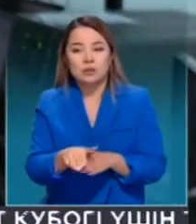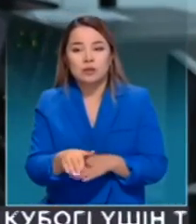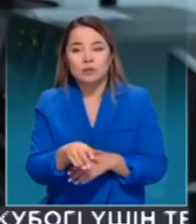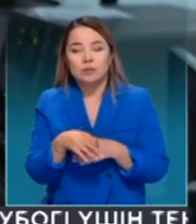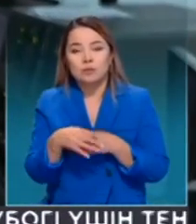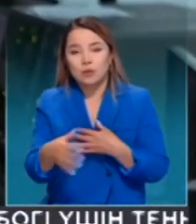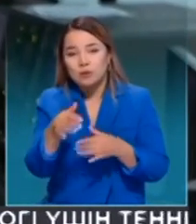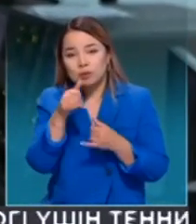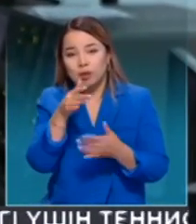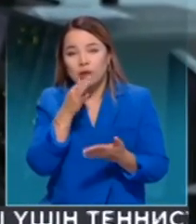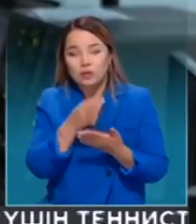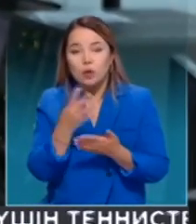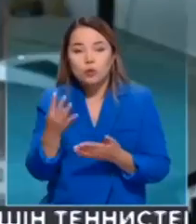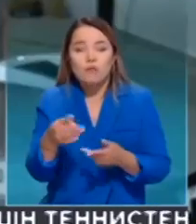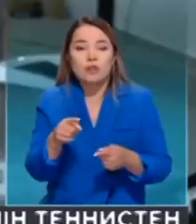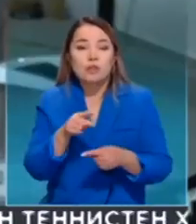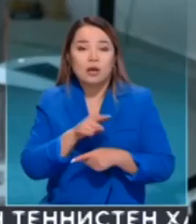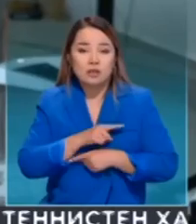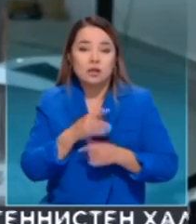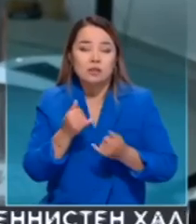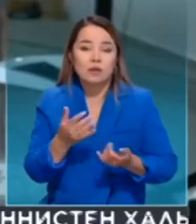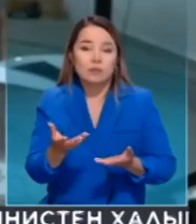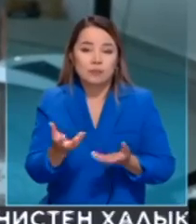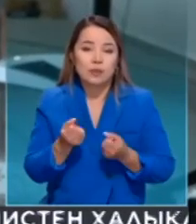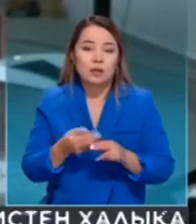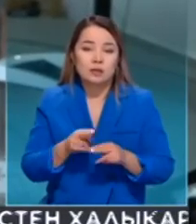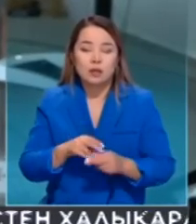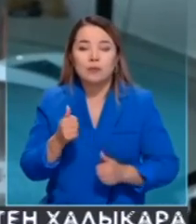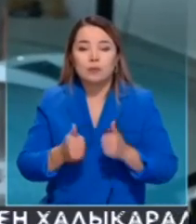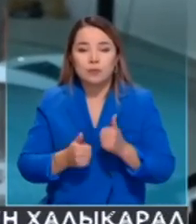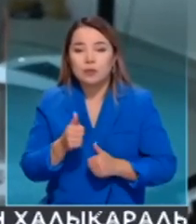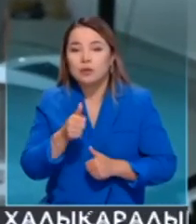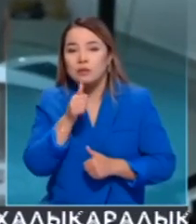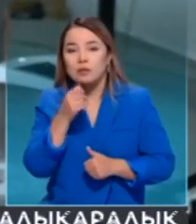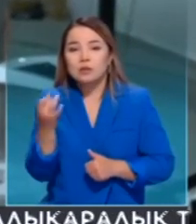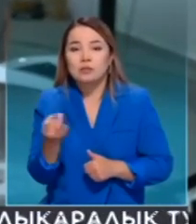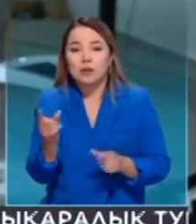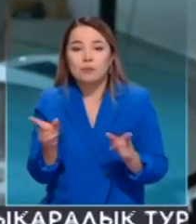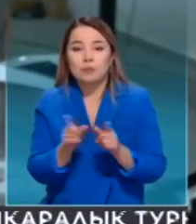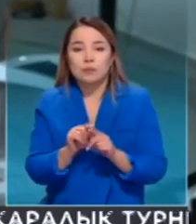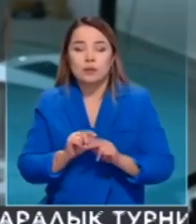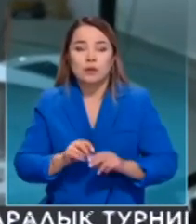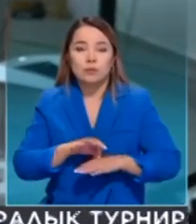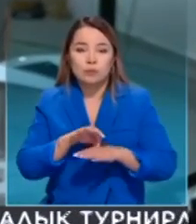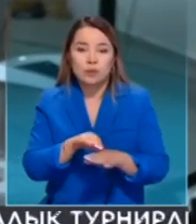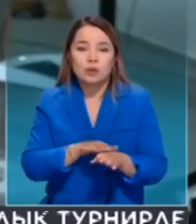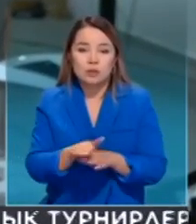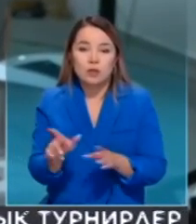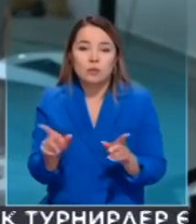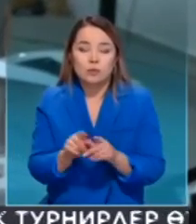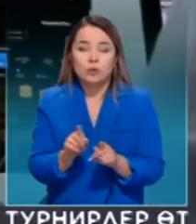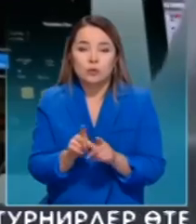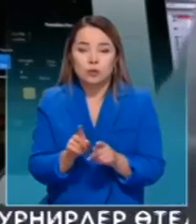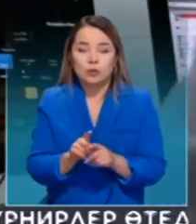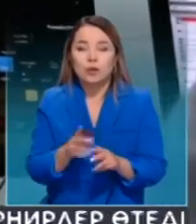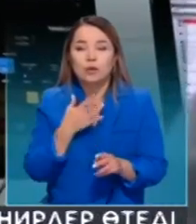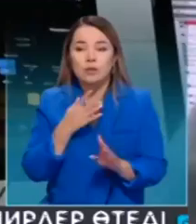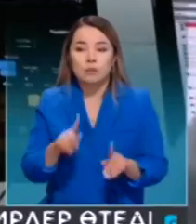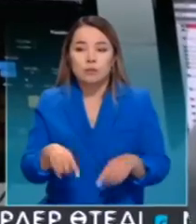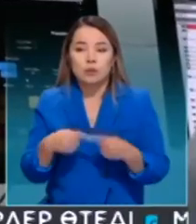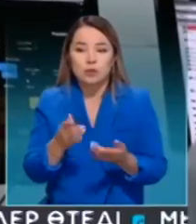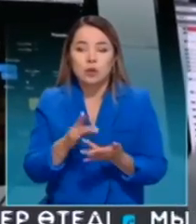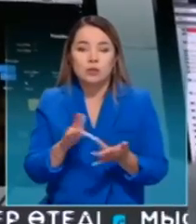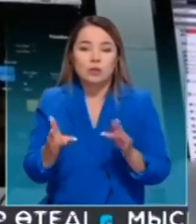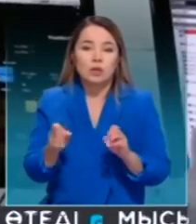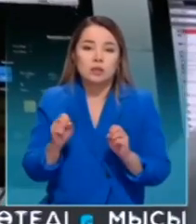Қазір енді 4 біздің финалистіміз тәлімгерлермен бірге өнер көрсетіп жатыр, ал бізде қосымша параллельно дауыс беру жүріп жатыр. Дауыс беру